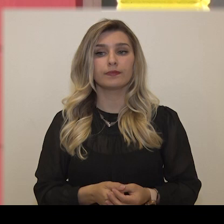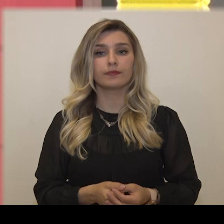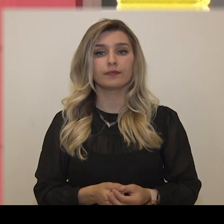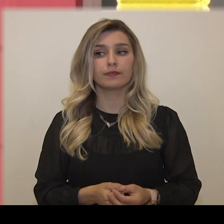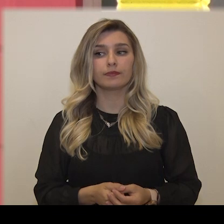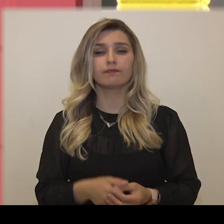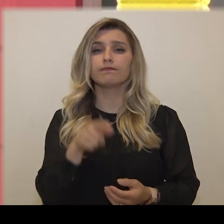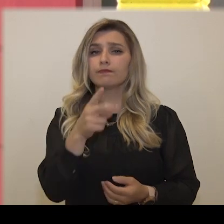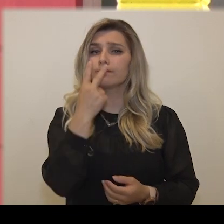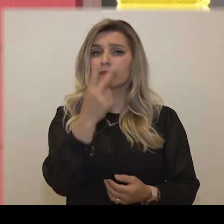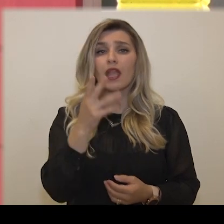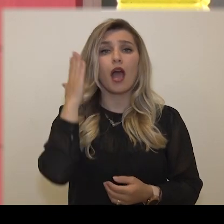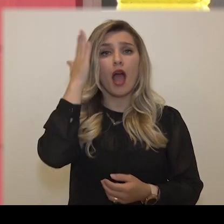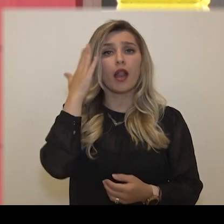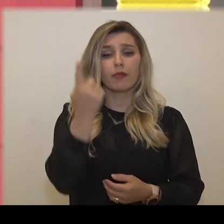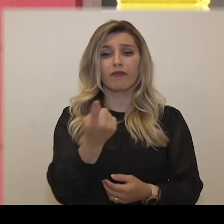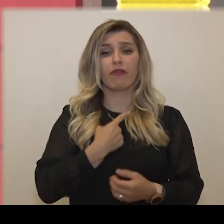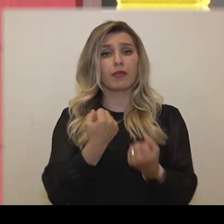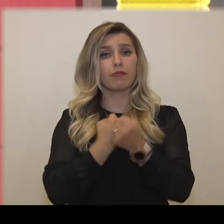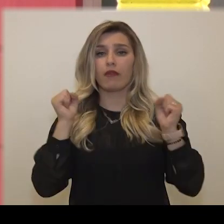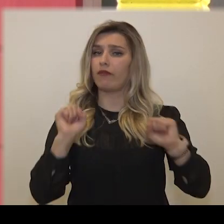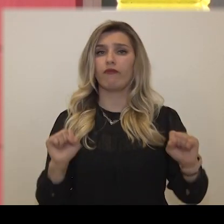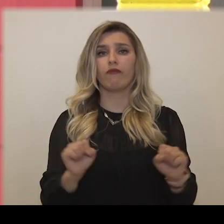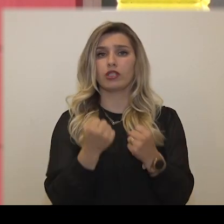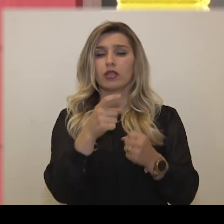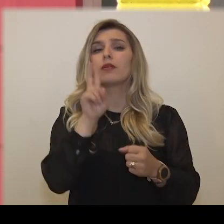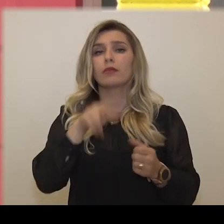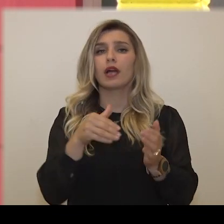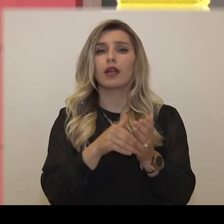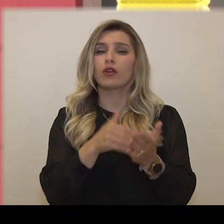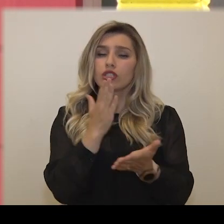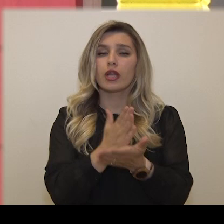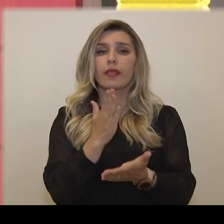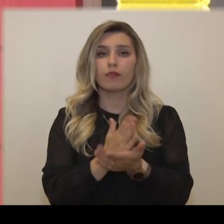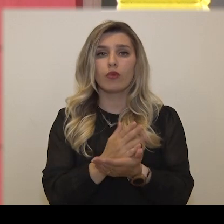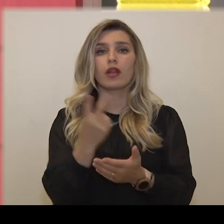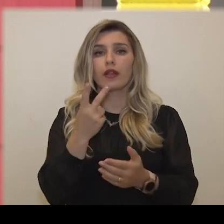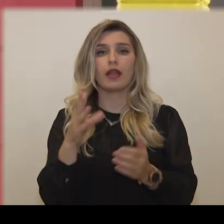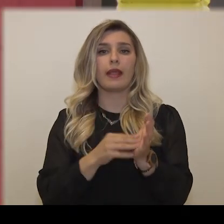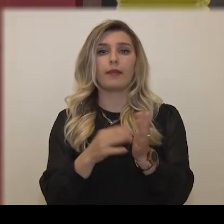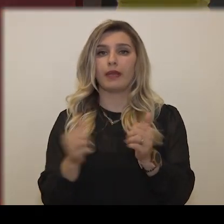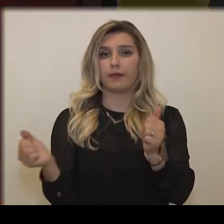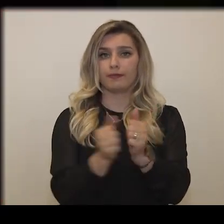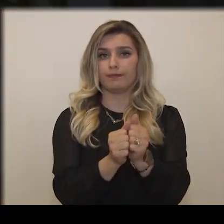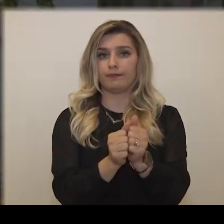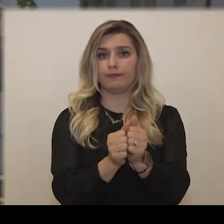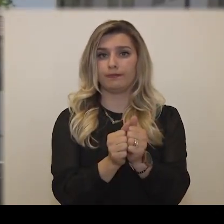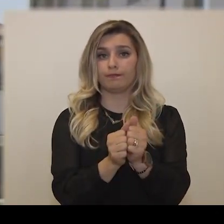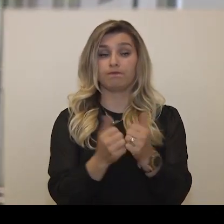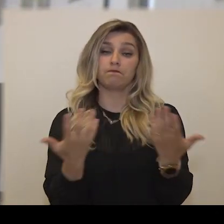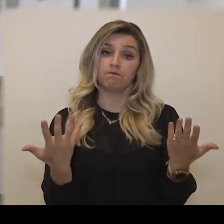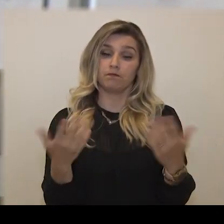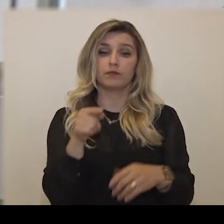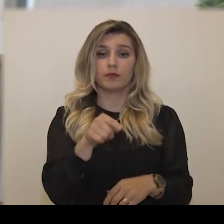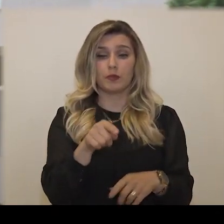Ajo nuk e sheh të ardhmen e pavarur, por gjithmonë e sheh të nevojshme ndihmën e interpretëve.